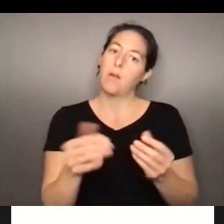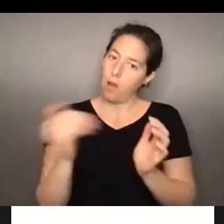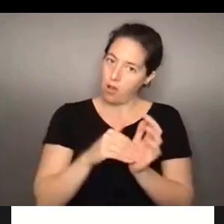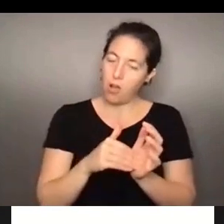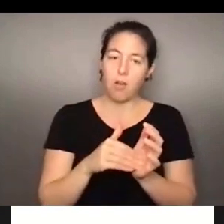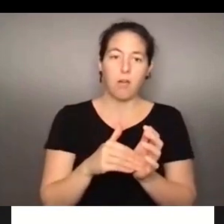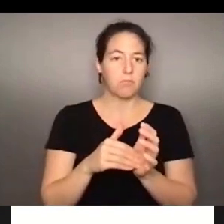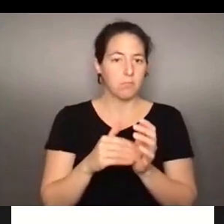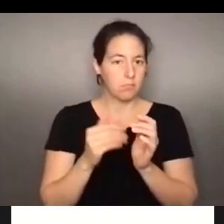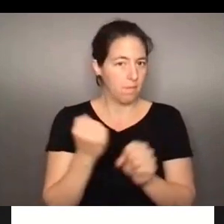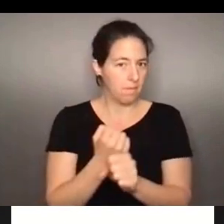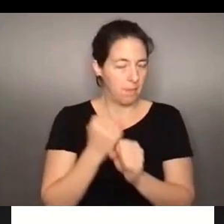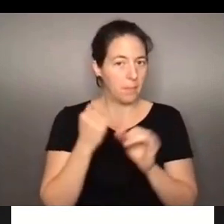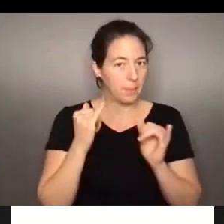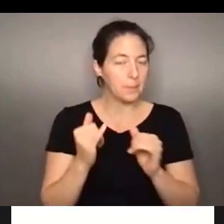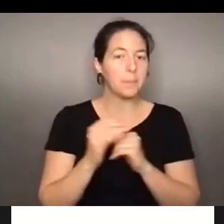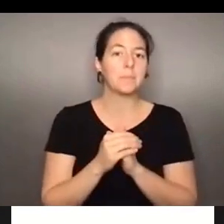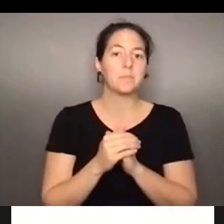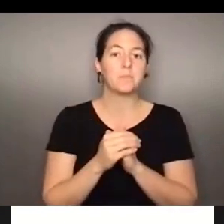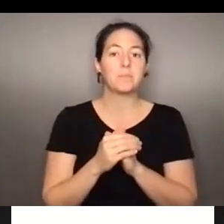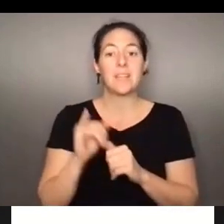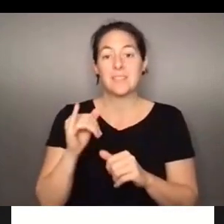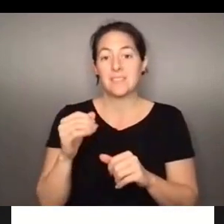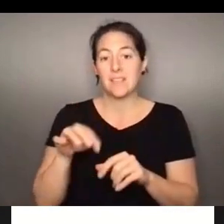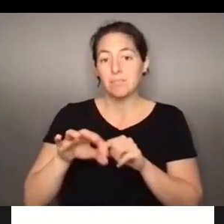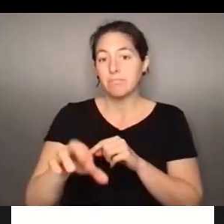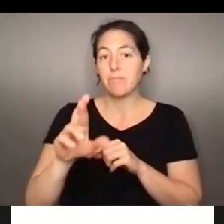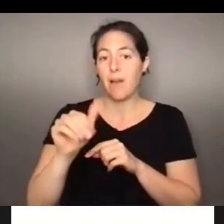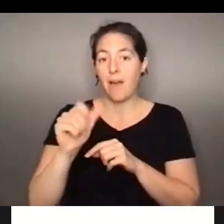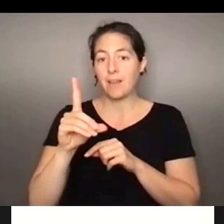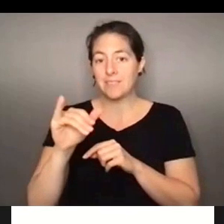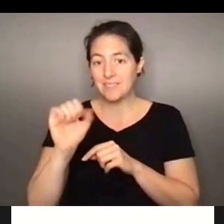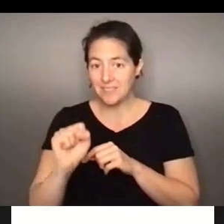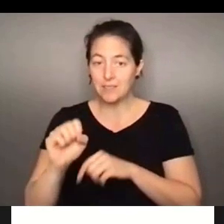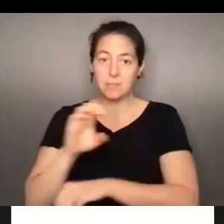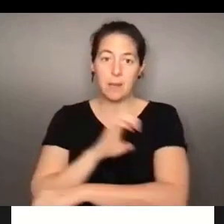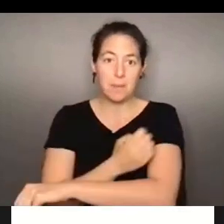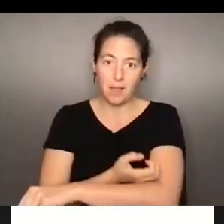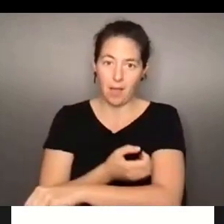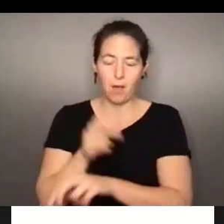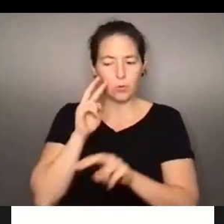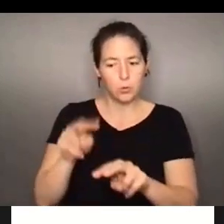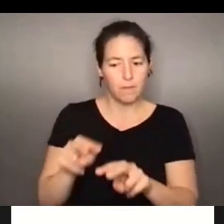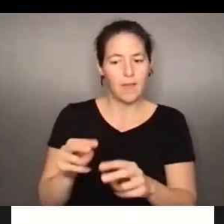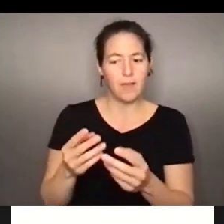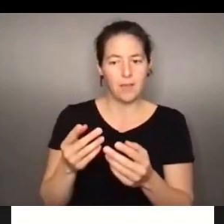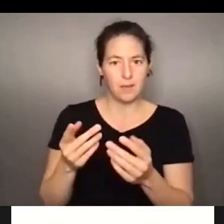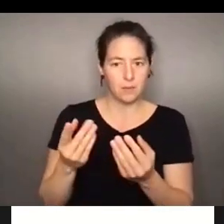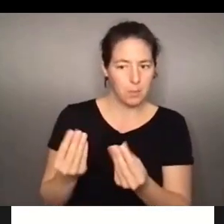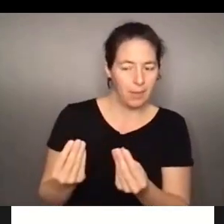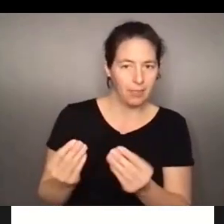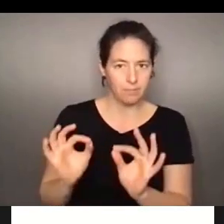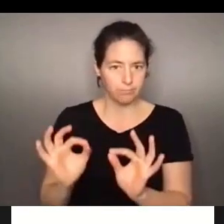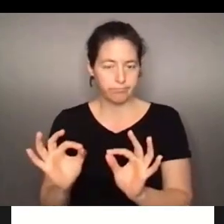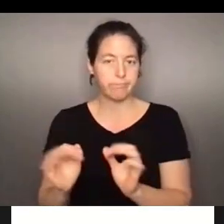encore. Mais aussi, si vous faites du radis puis des épinards, là, surveillez le niveau d'humidité. Et on